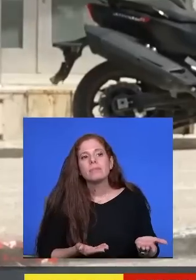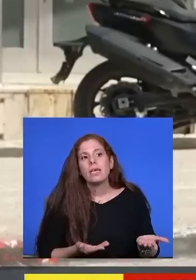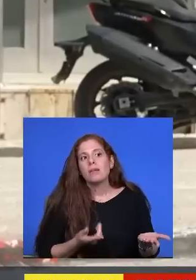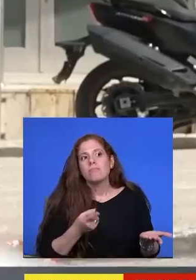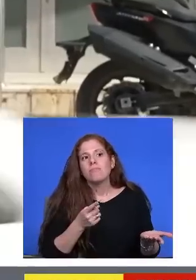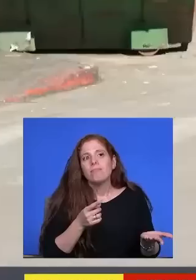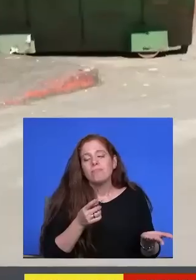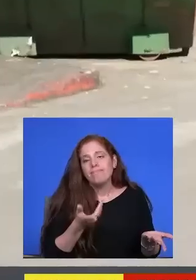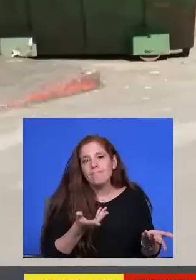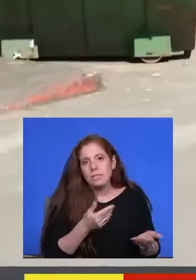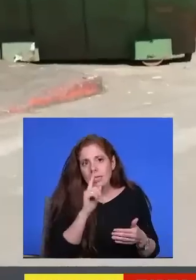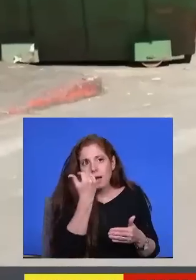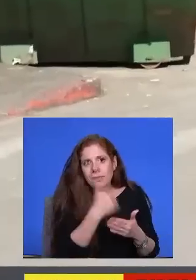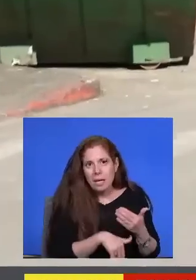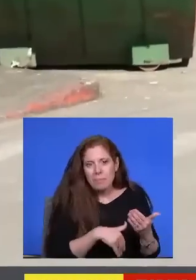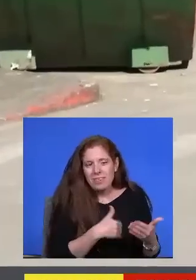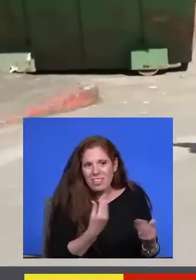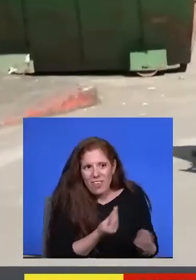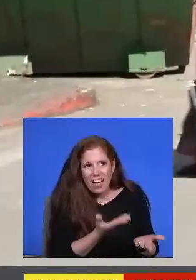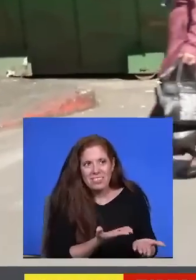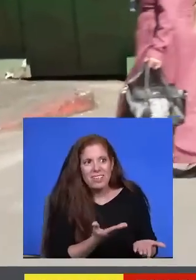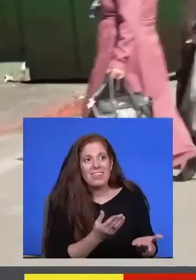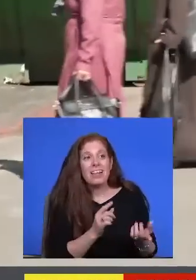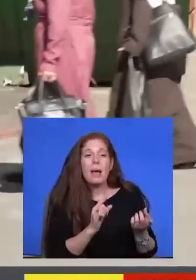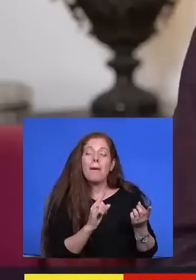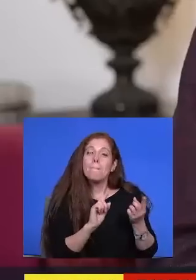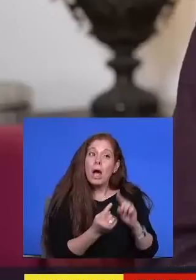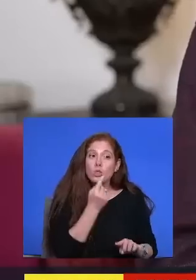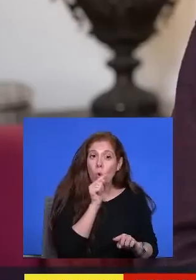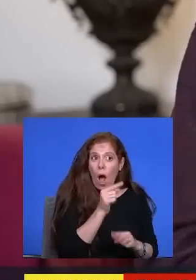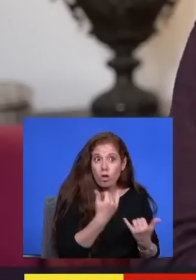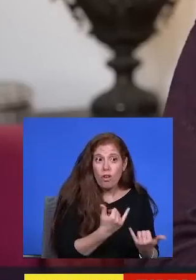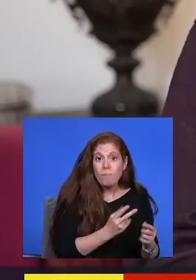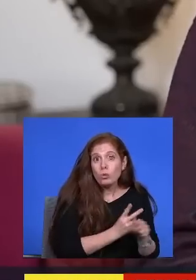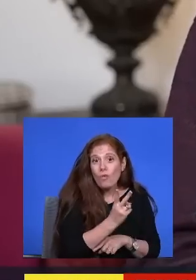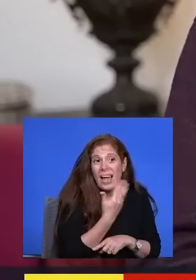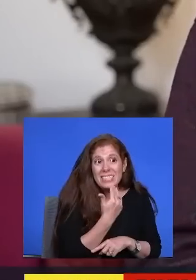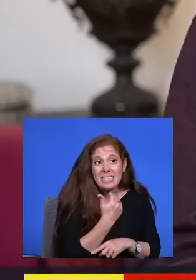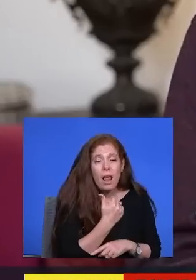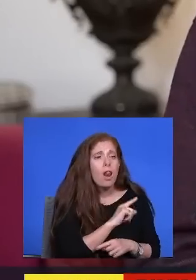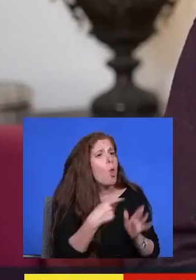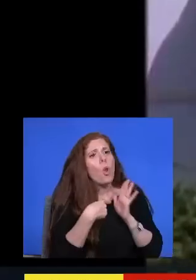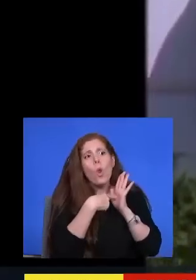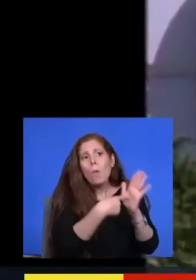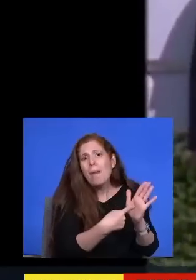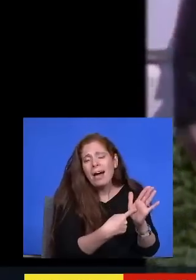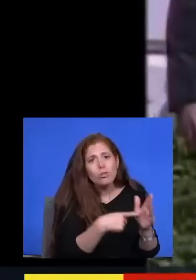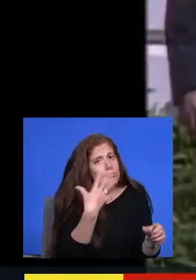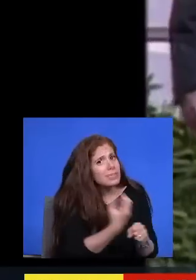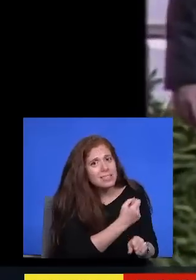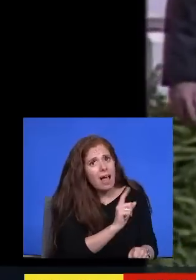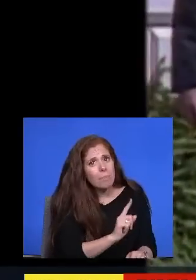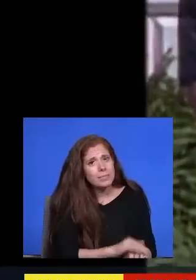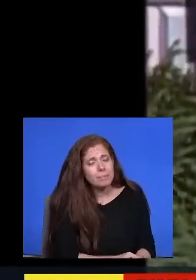إنها تثبته هلأ الأحداث اللي بتمر عليها ما بتدل على انها قاعده بتنجح